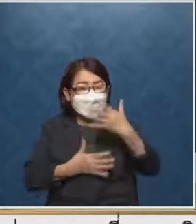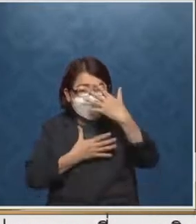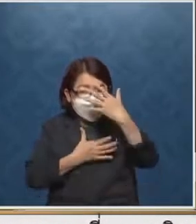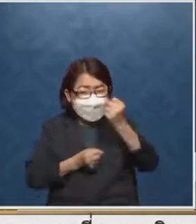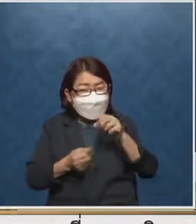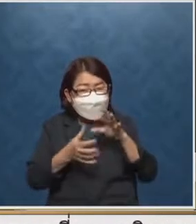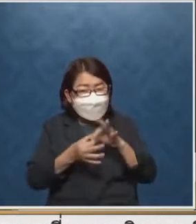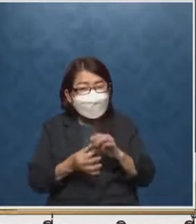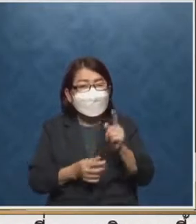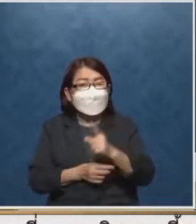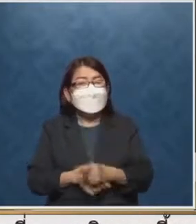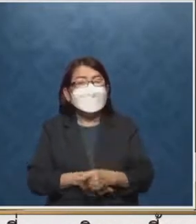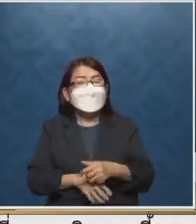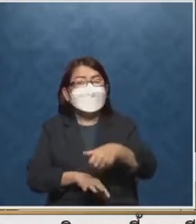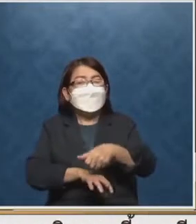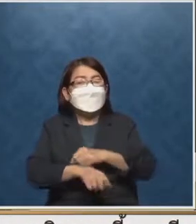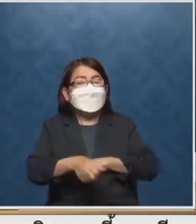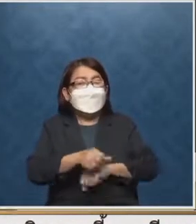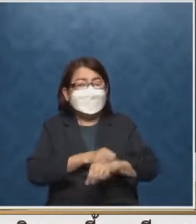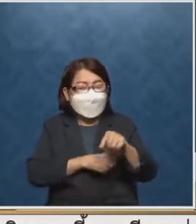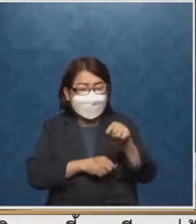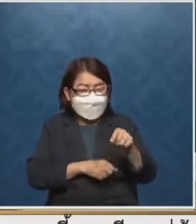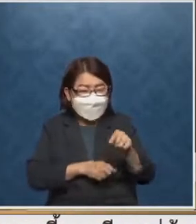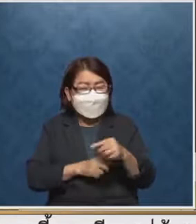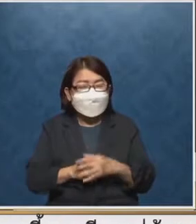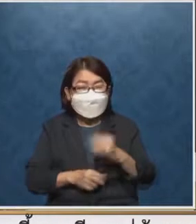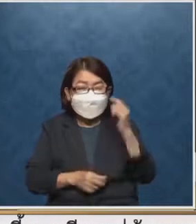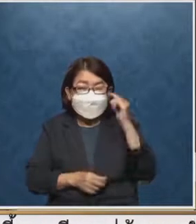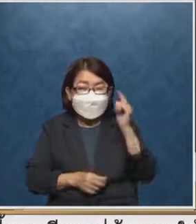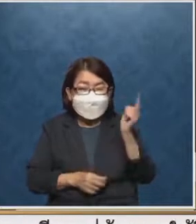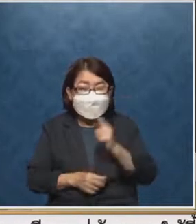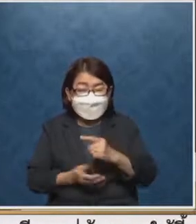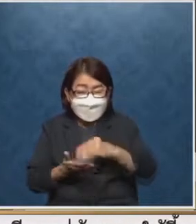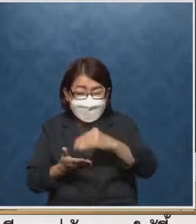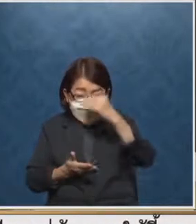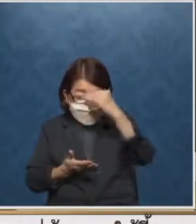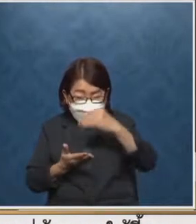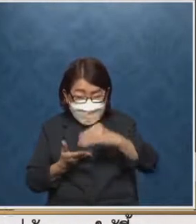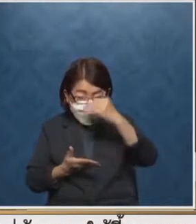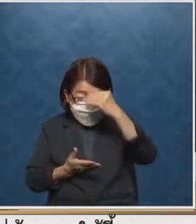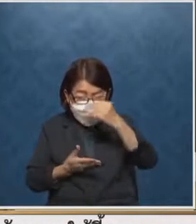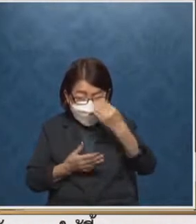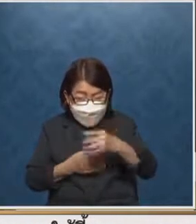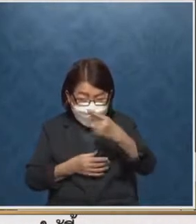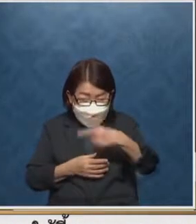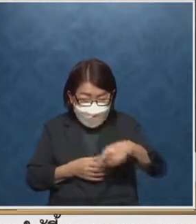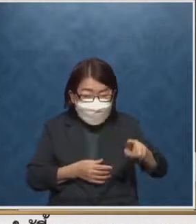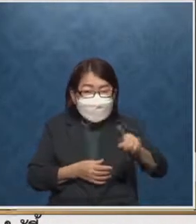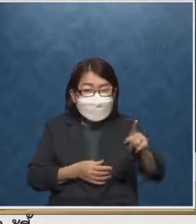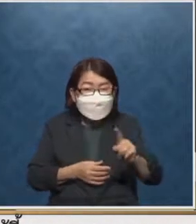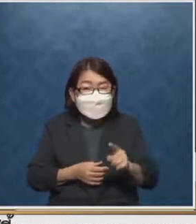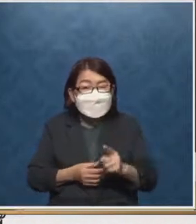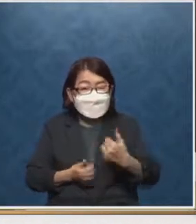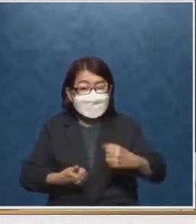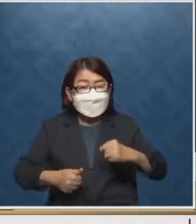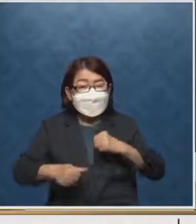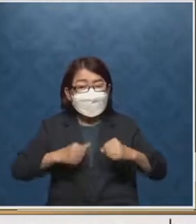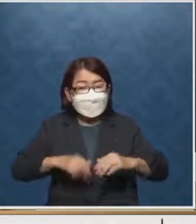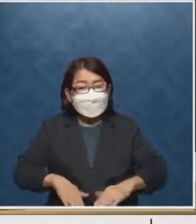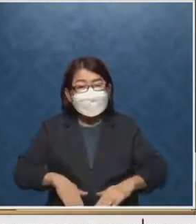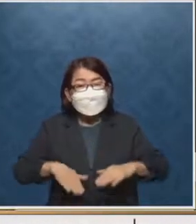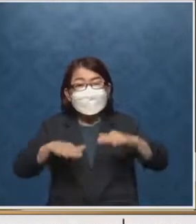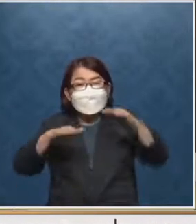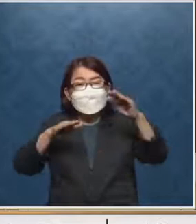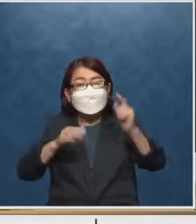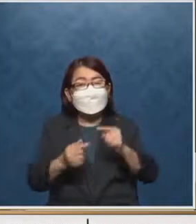ฏิบัติฮะสนใจในเรื่องที่ว่าทำไรเยาวชนของเราขนาดนี้เขาเกิดมาในยุคนี้เป็นยุค